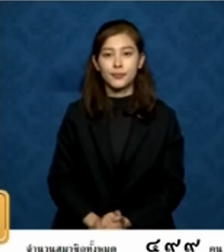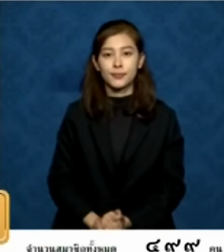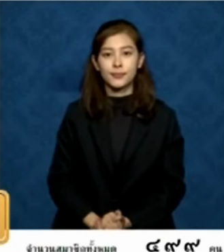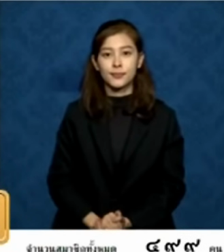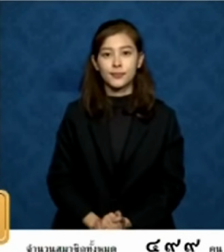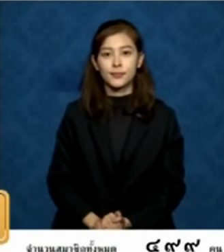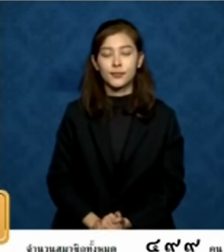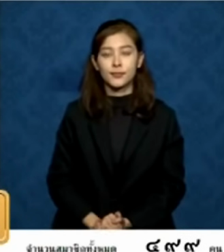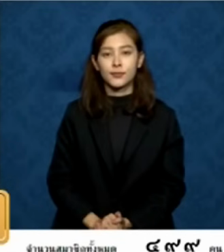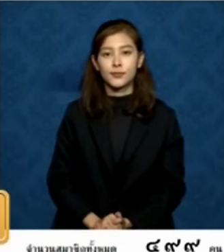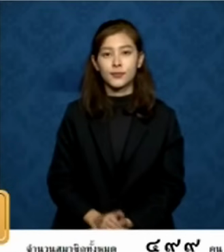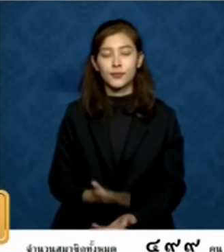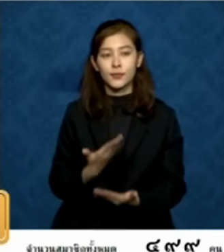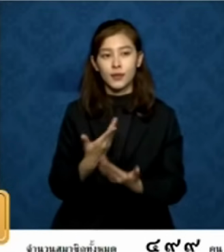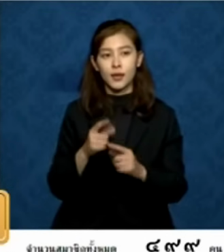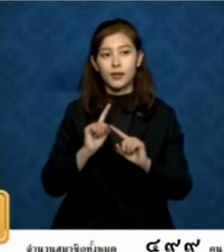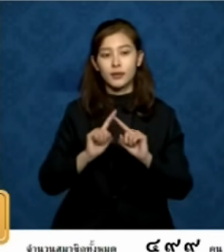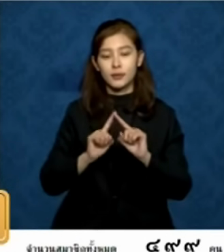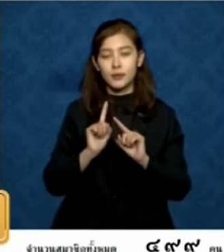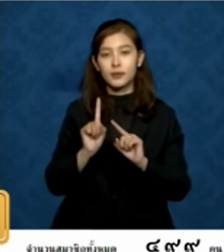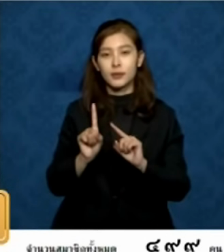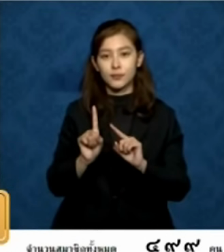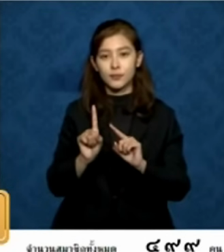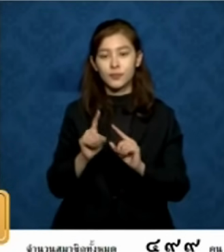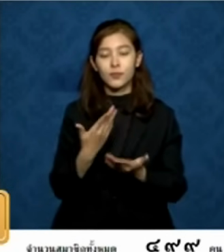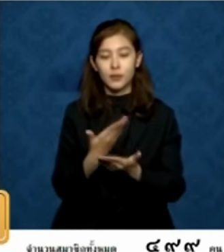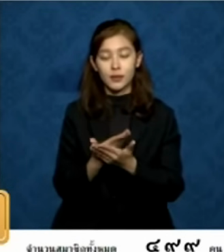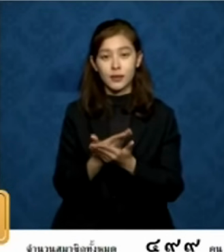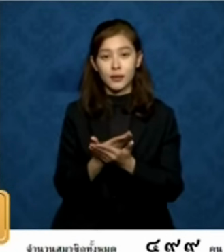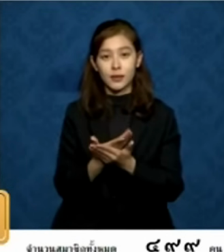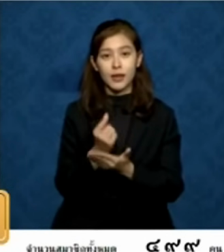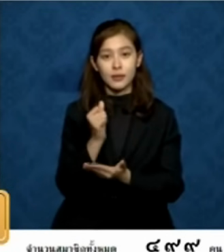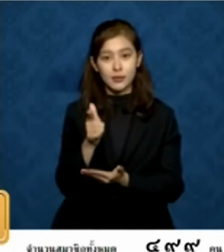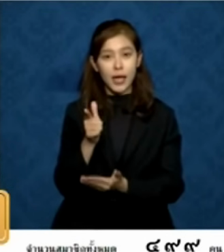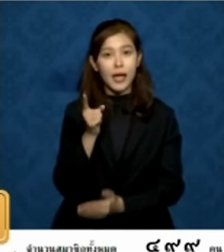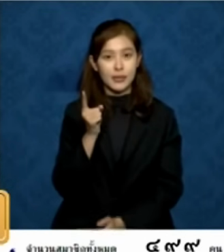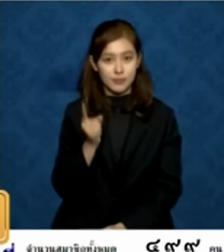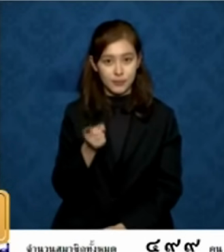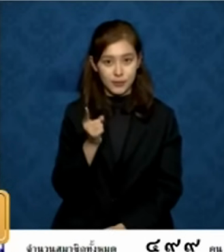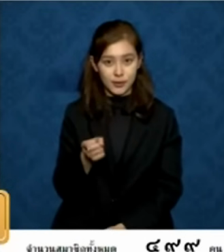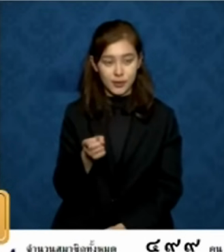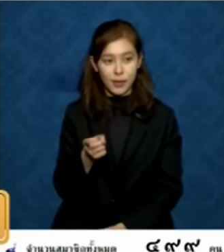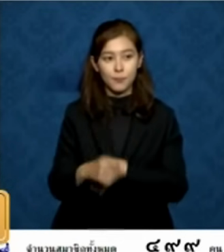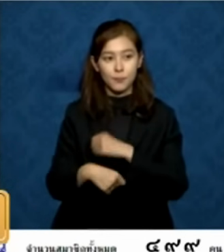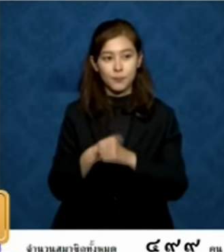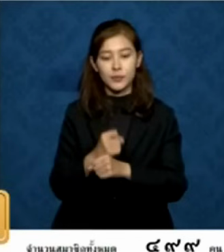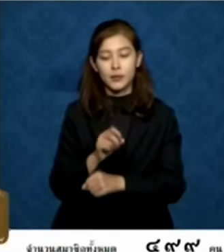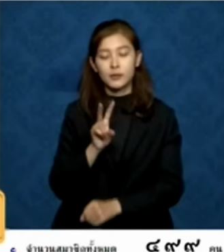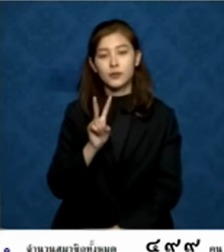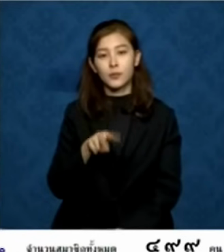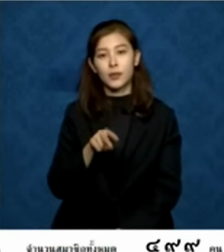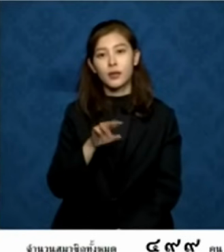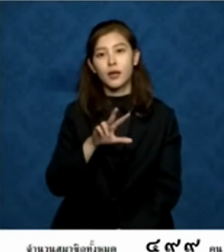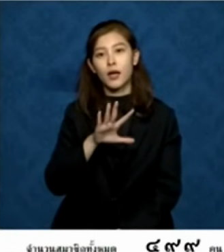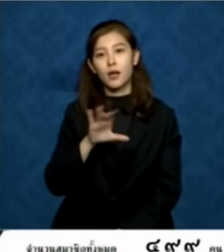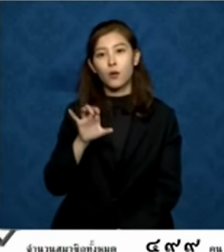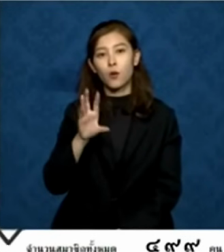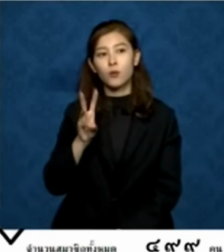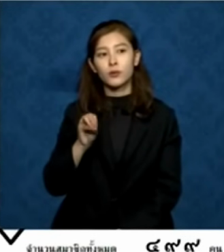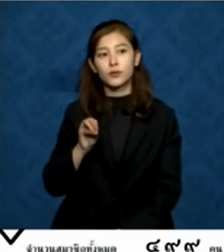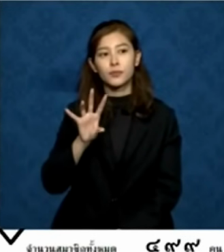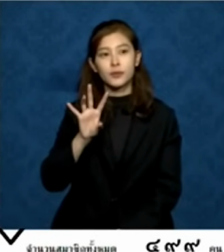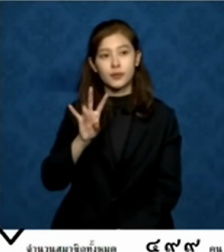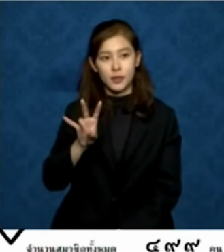งบประมาณข้อ1งบประมาณรายจ่ายประจำปีงบประมาณ2567จำแนกตามกลุ่มงบประมาณ